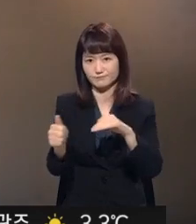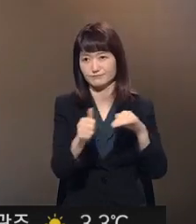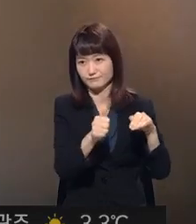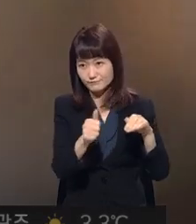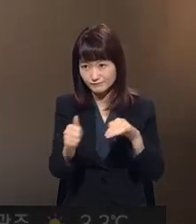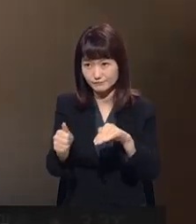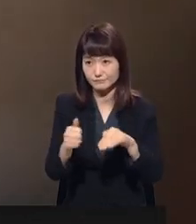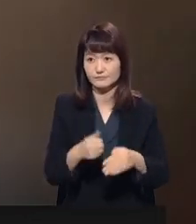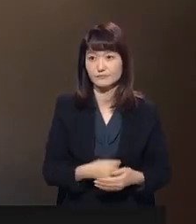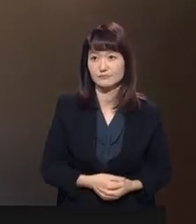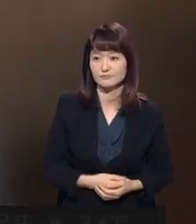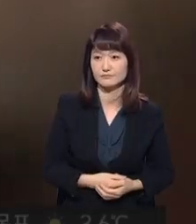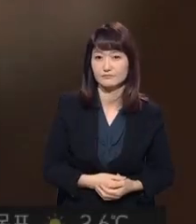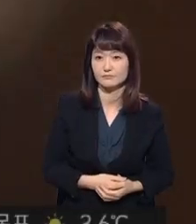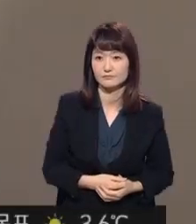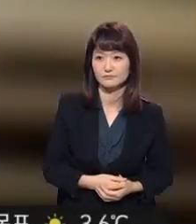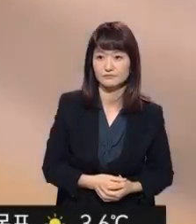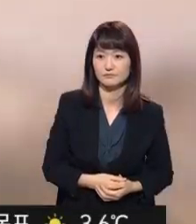예. 다시 한번 보시죠.